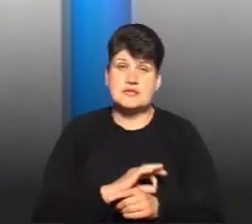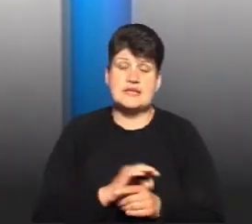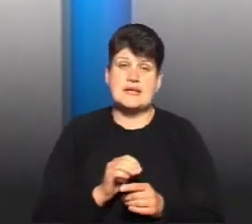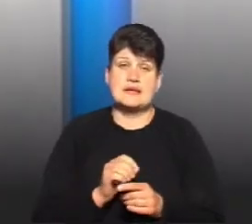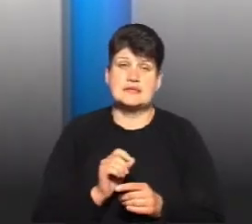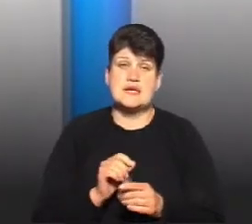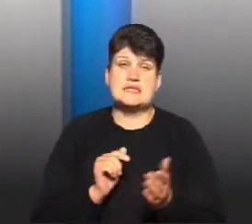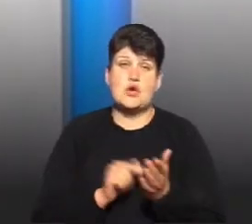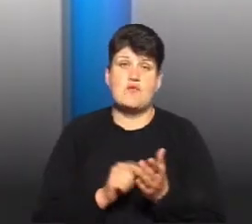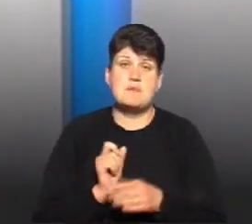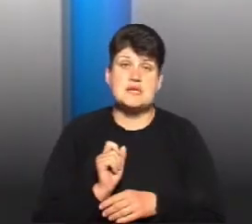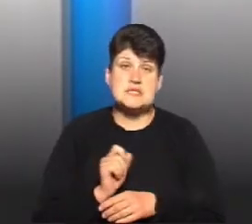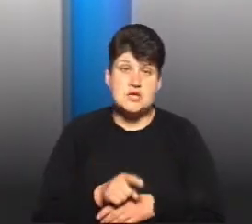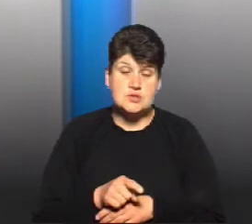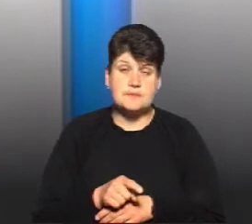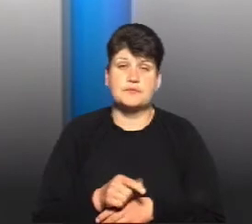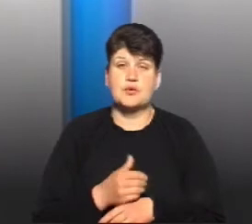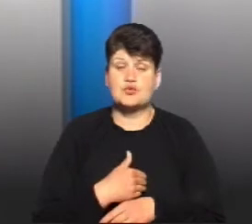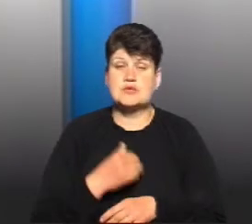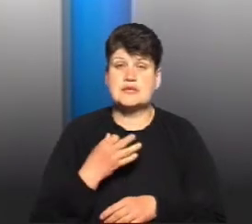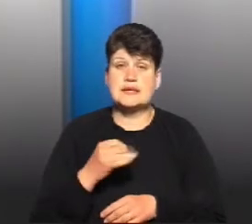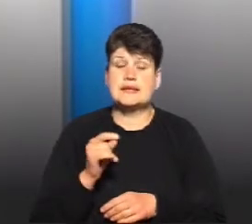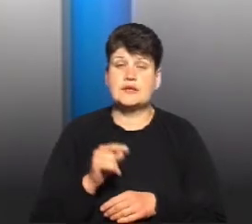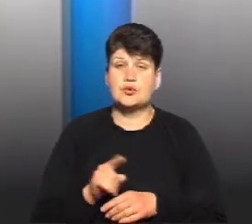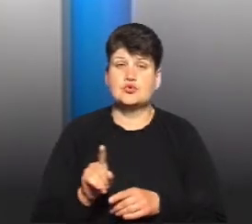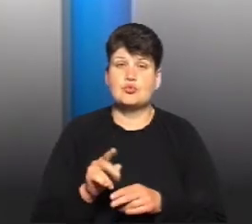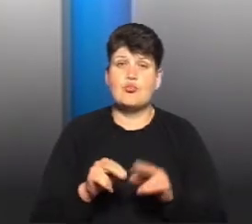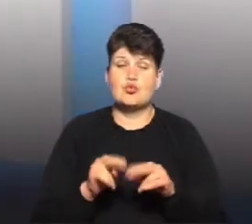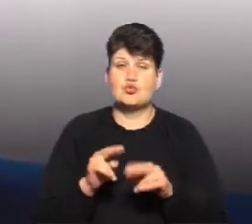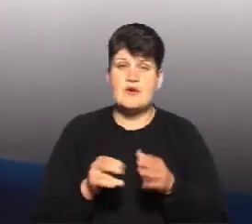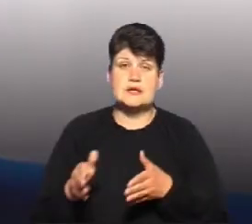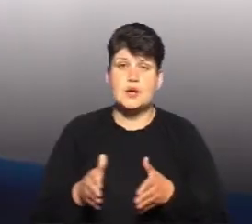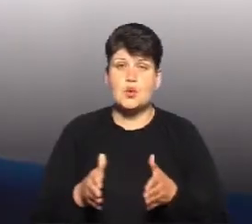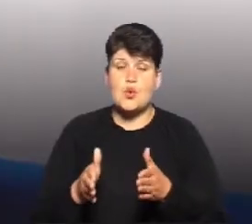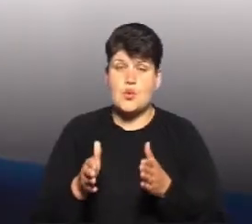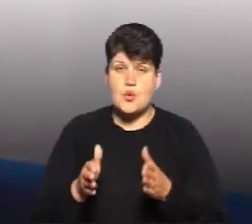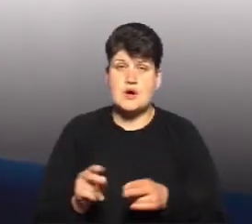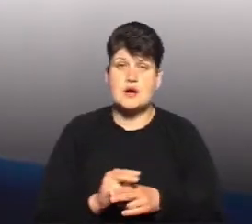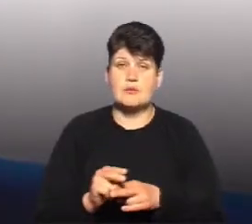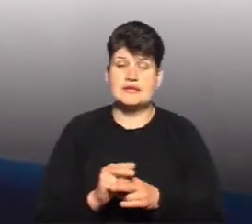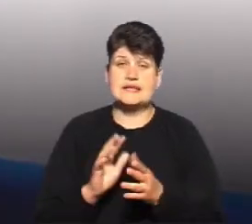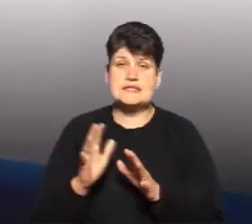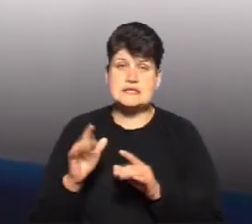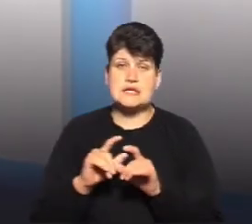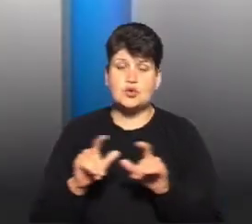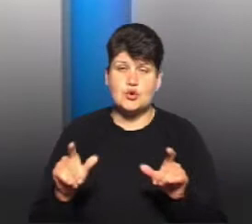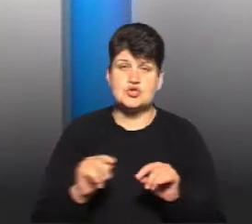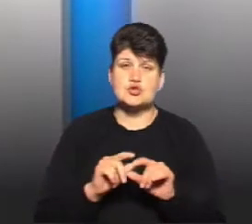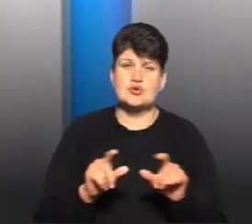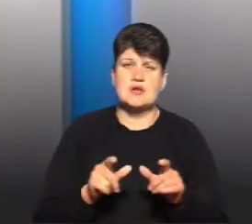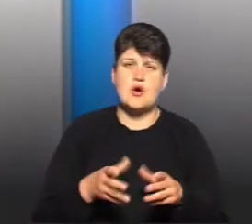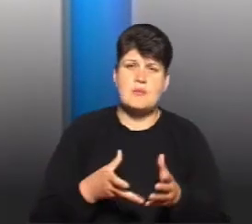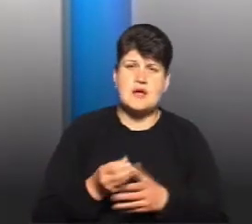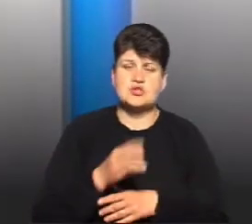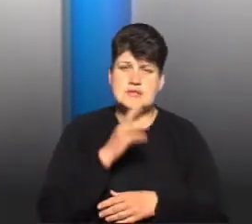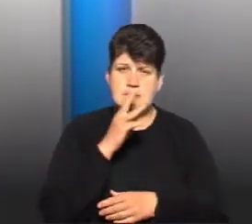Тому хочу сказати, що для того, щоб будувати дороги, ремонтувати садочки, школи, оплачувати заробітну плату